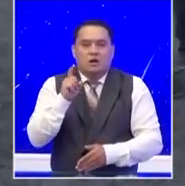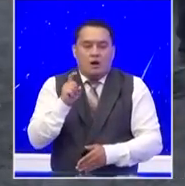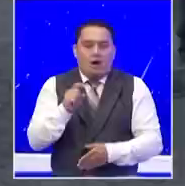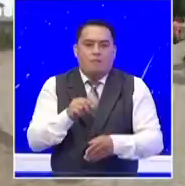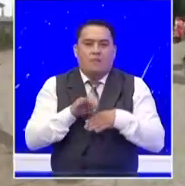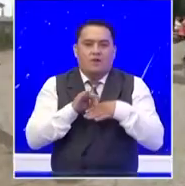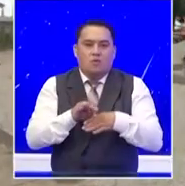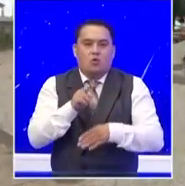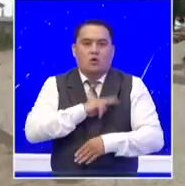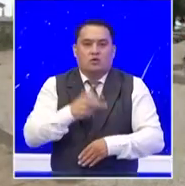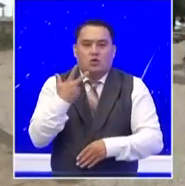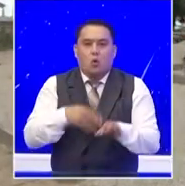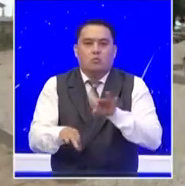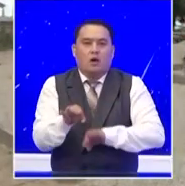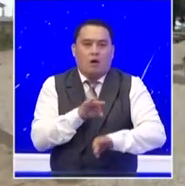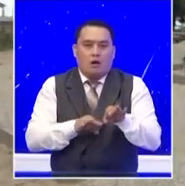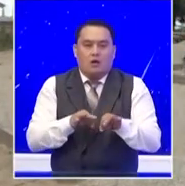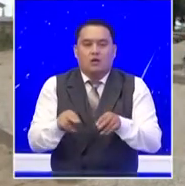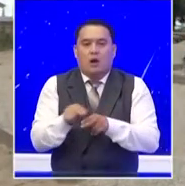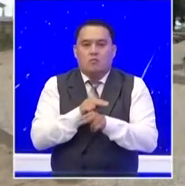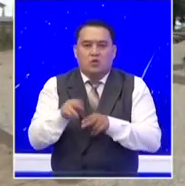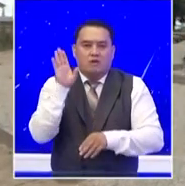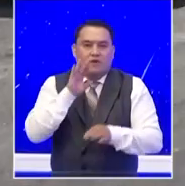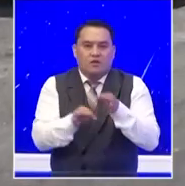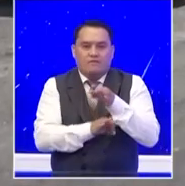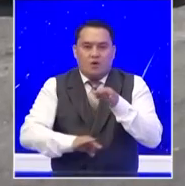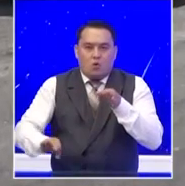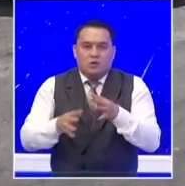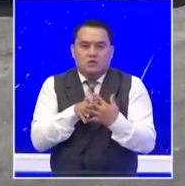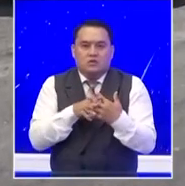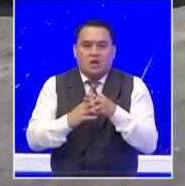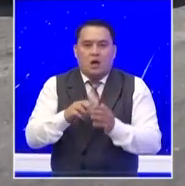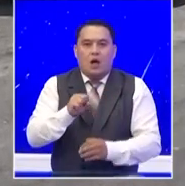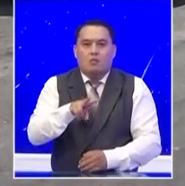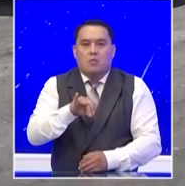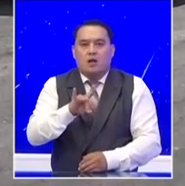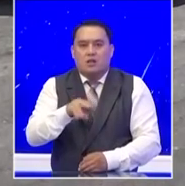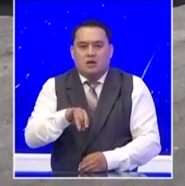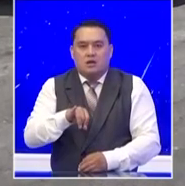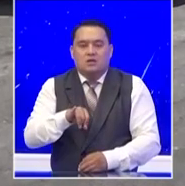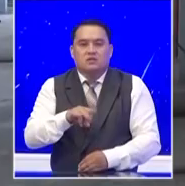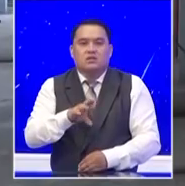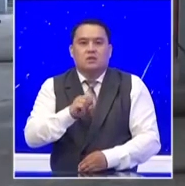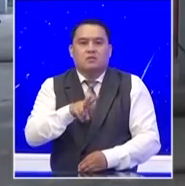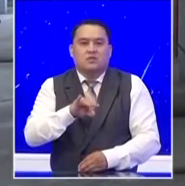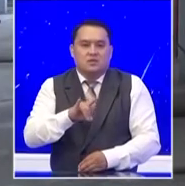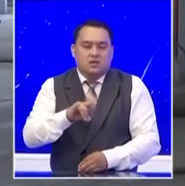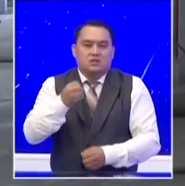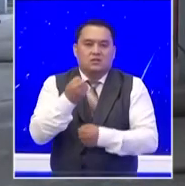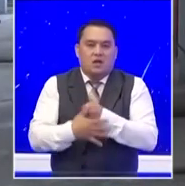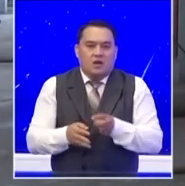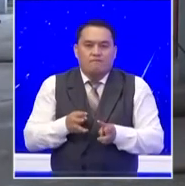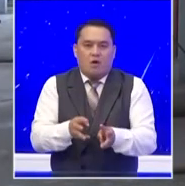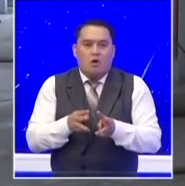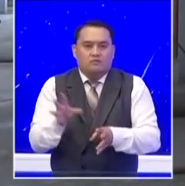работы по реализации еще трех проектов. Это текущий ремонт водопроводных сетей в селах Алмалы и Лепсы, а также центральной котельной Саркана. Она